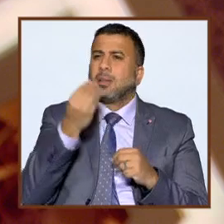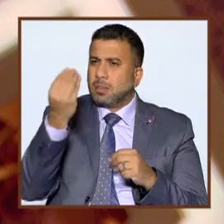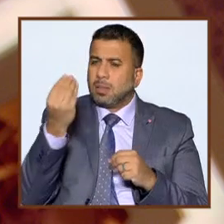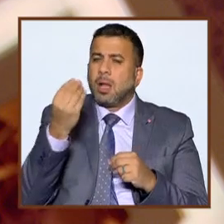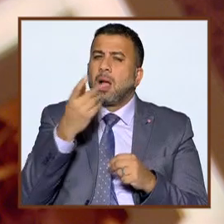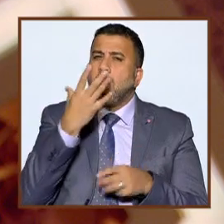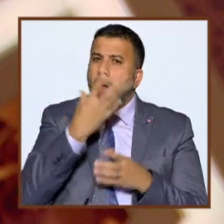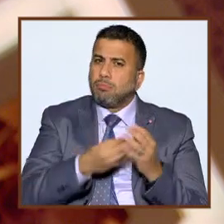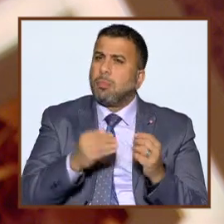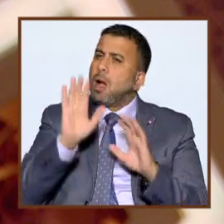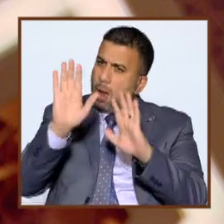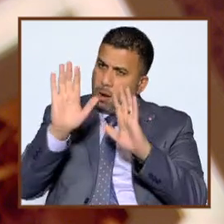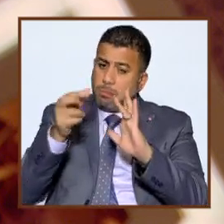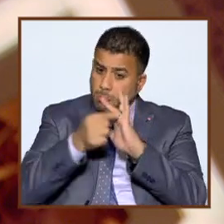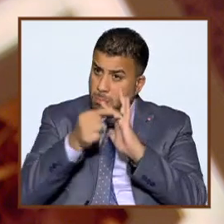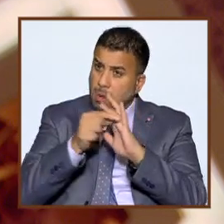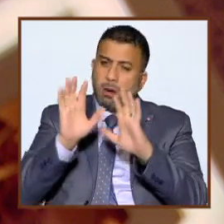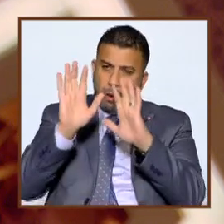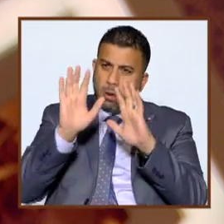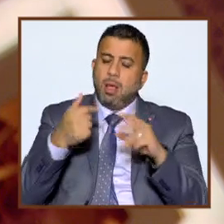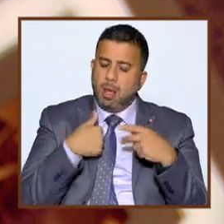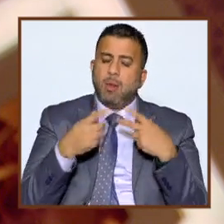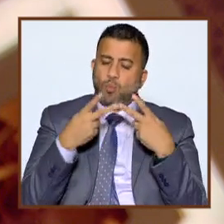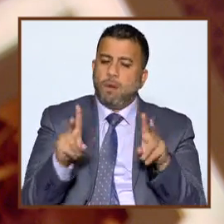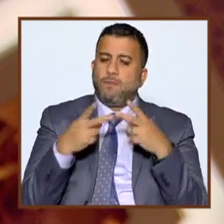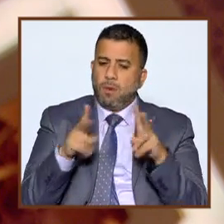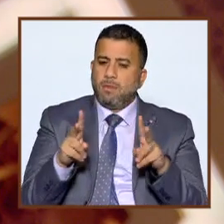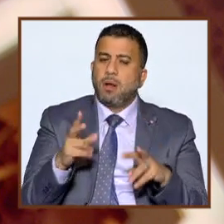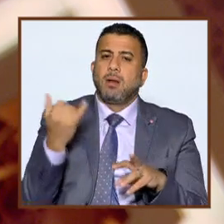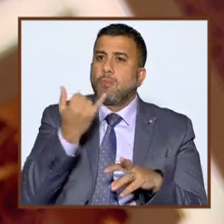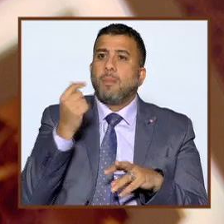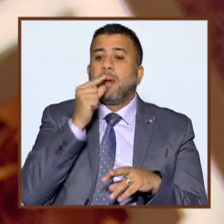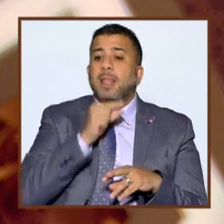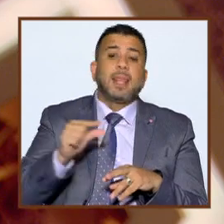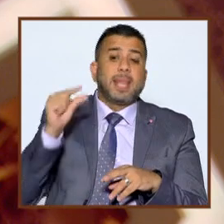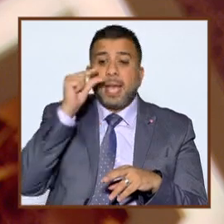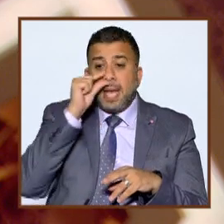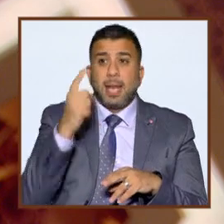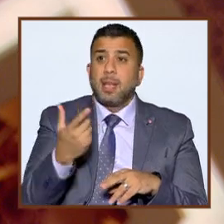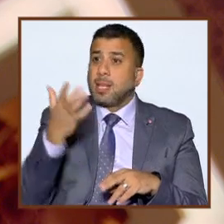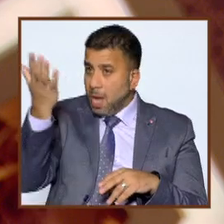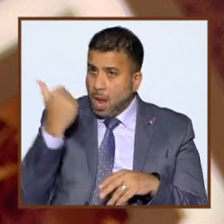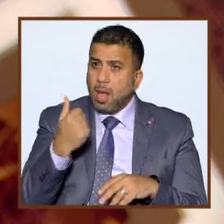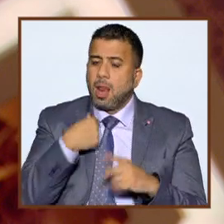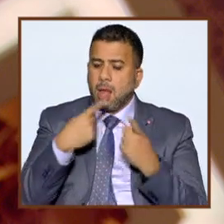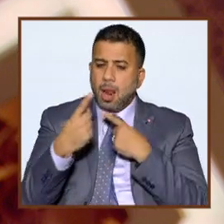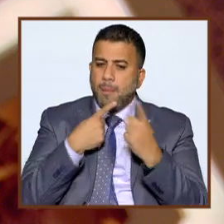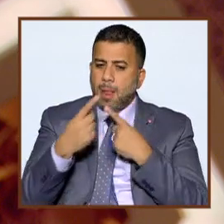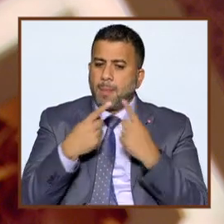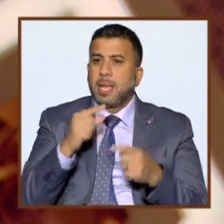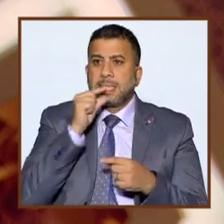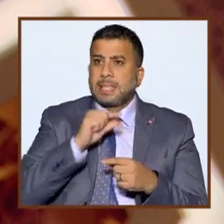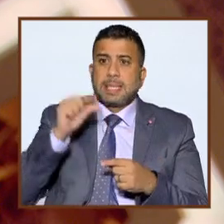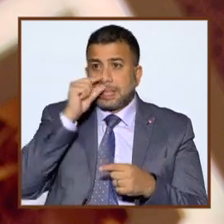قولوا له يعني استمر مع هذه المرأة ونحن وافقنا مثلا، ولكن أهم شيء دينك، أهم شيء أن يرجع إلى دين الإسلام. فإذا